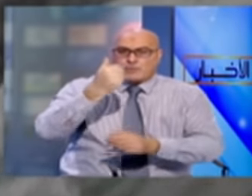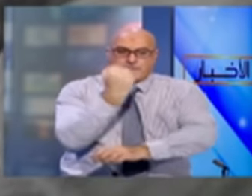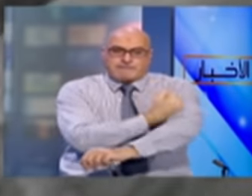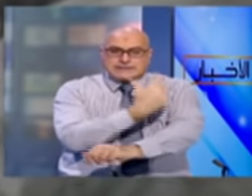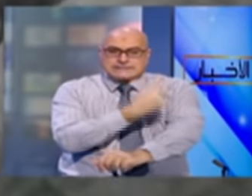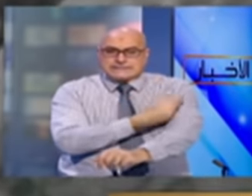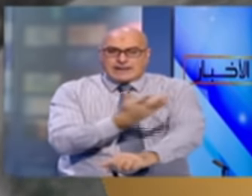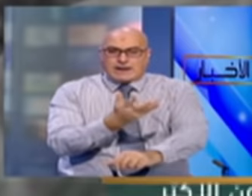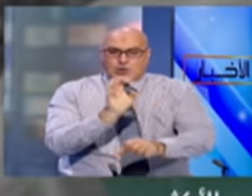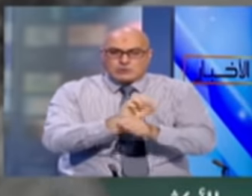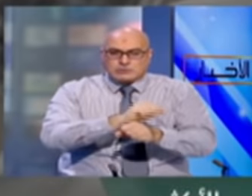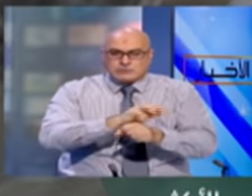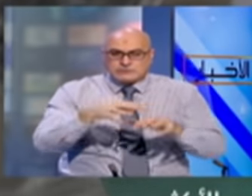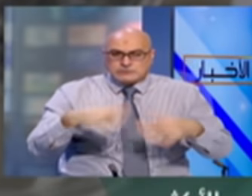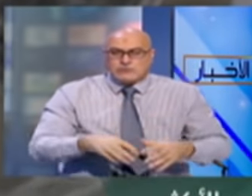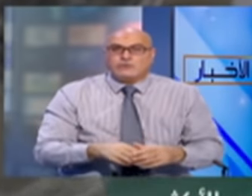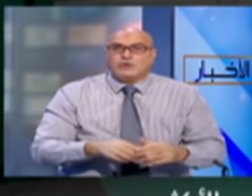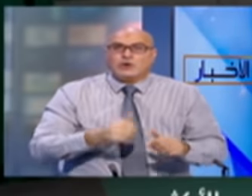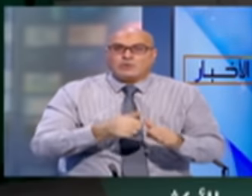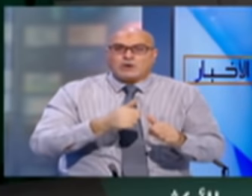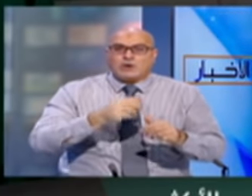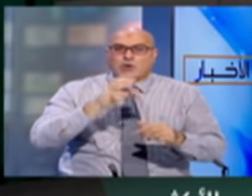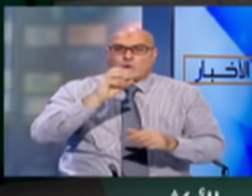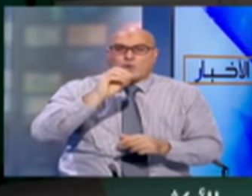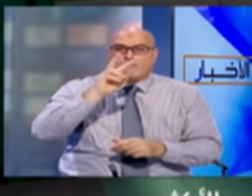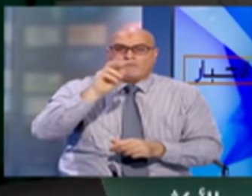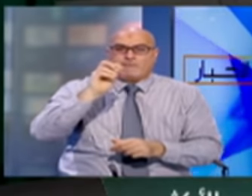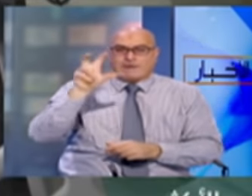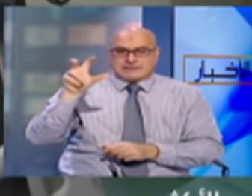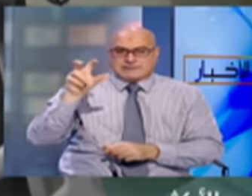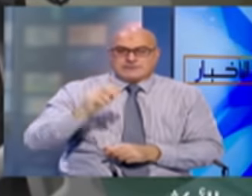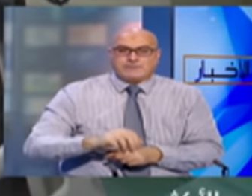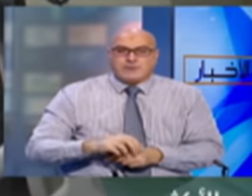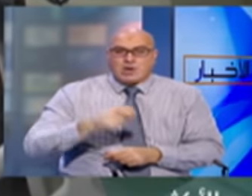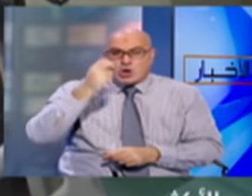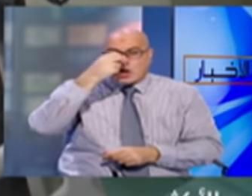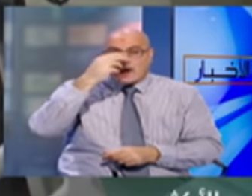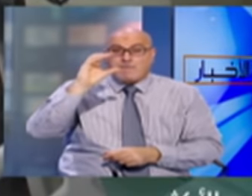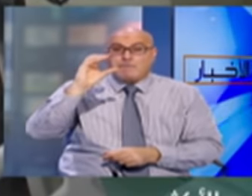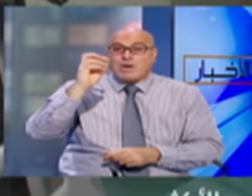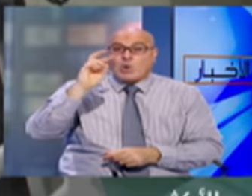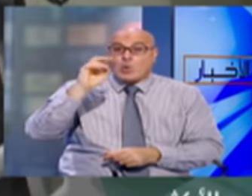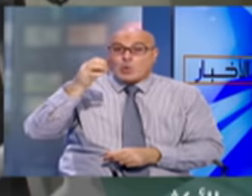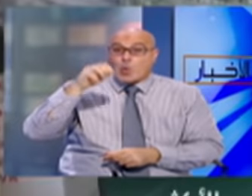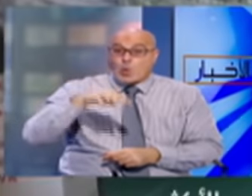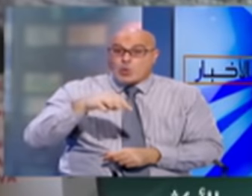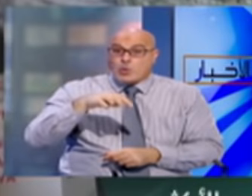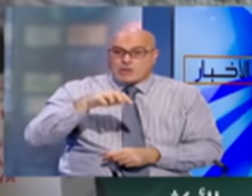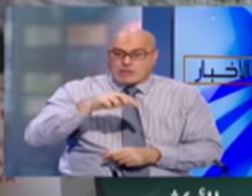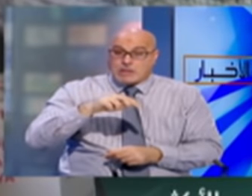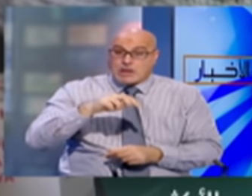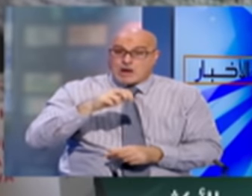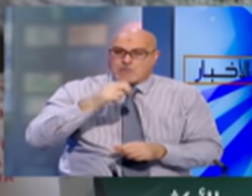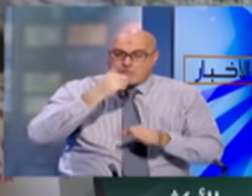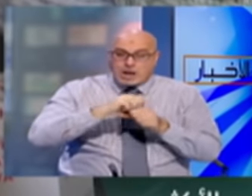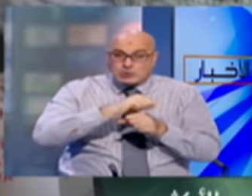المضادة لفيروس كورونا في إطار آلية كوفاكس، فيما تترقب الكاميرون التي تعد أكثر الدول الإفريقية